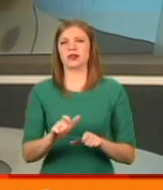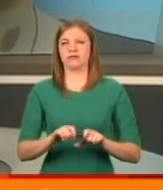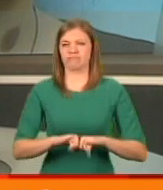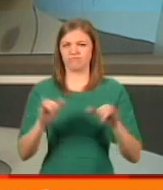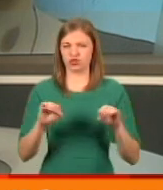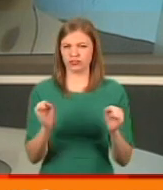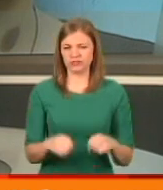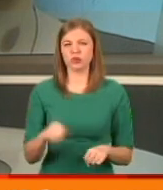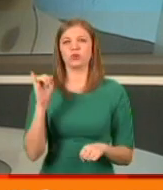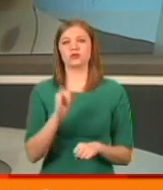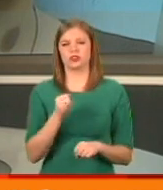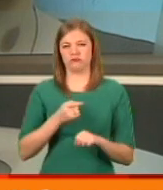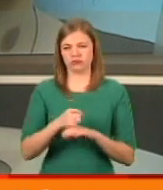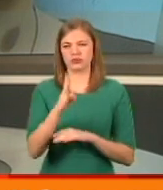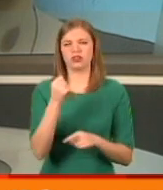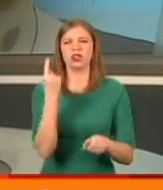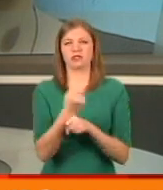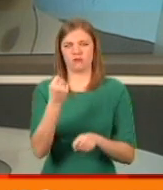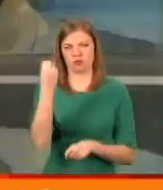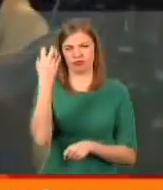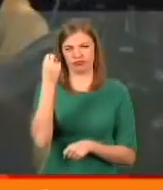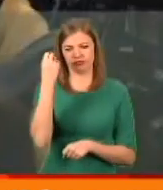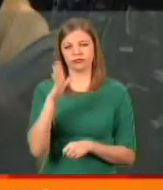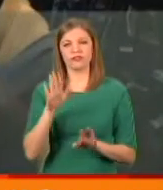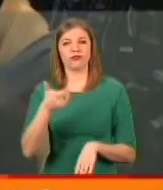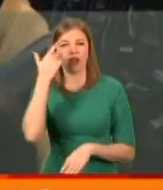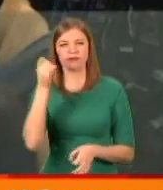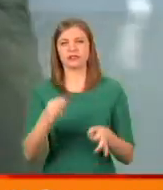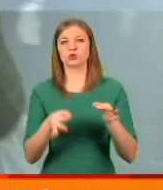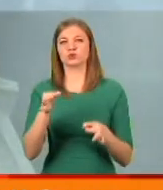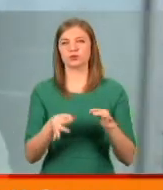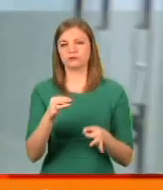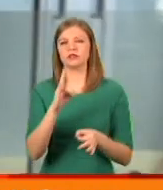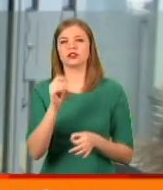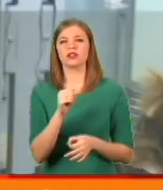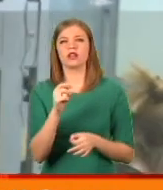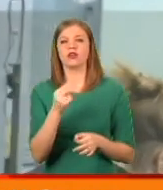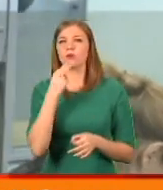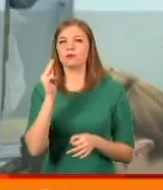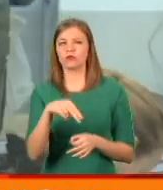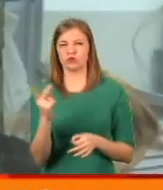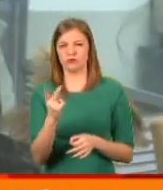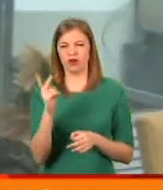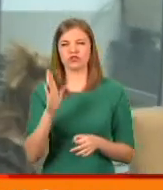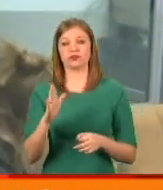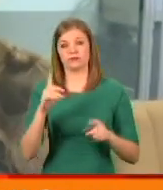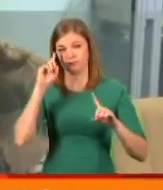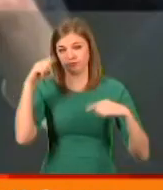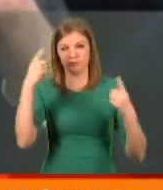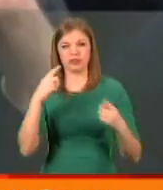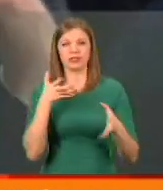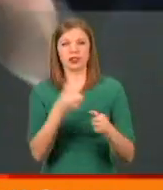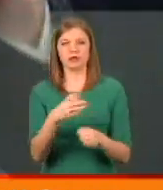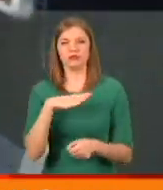швидкості, і рух на заборонений сигнал світлофора. У Харкові триває судовий процес над обвинуваченими в резонансній ДТП, що